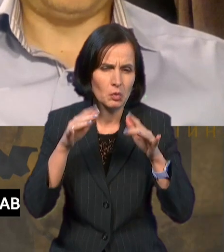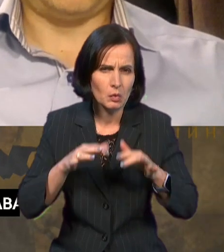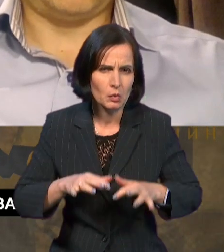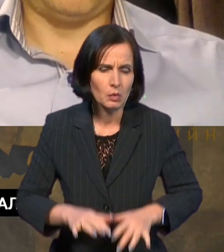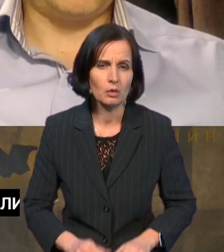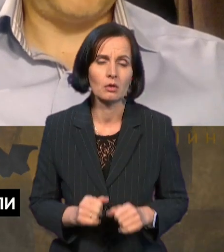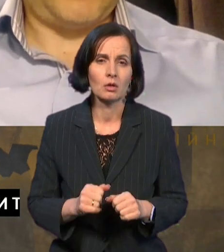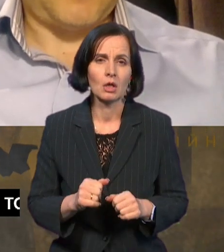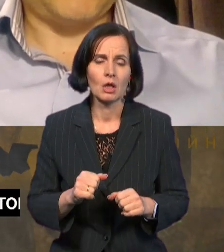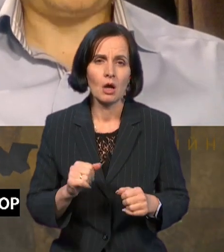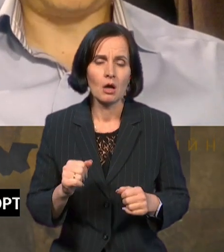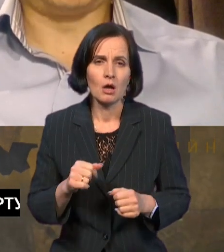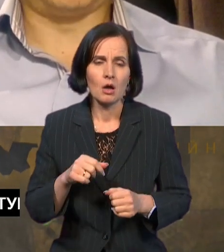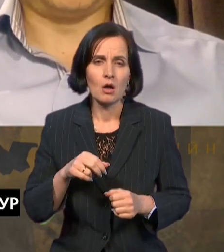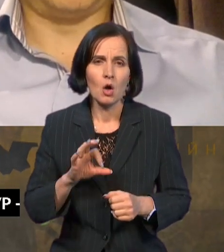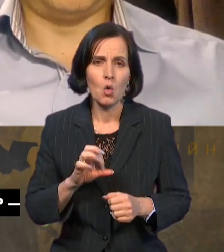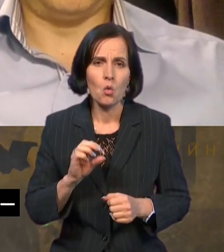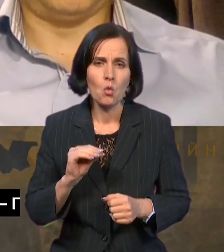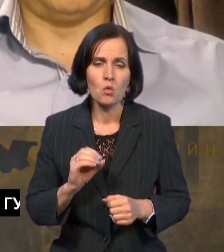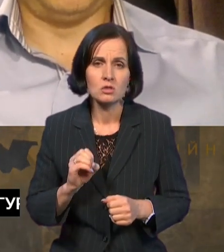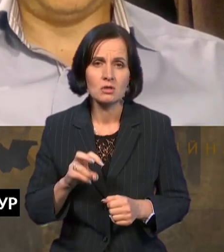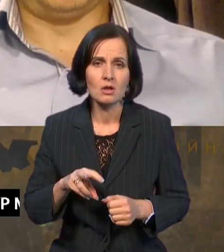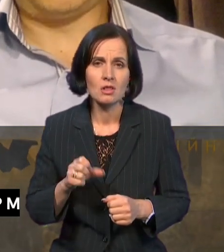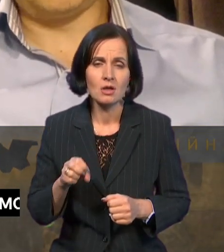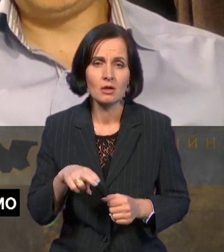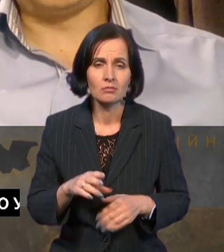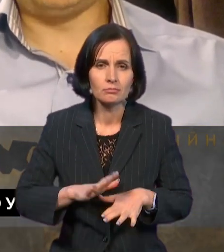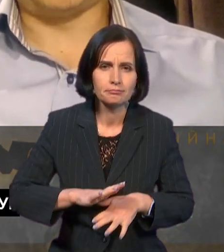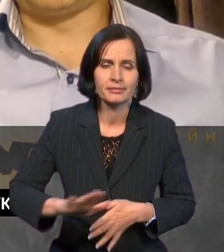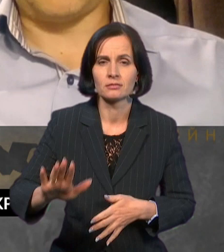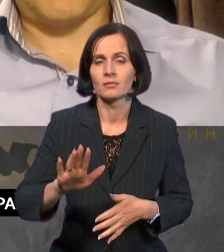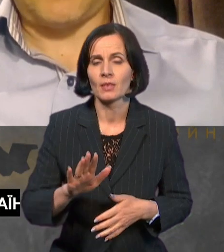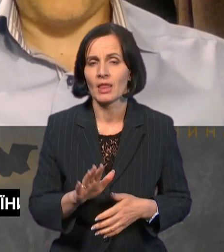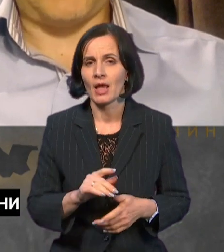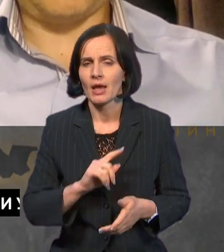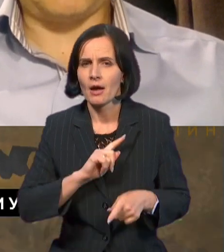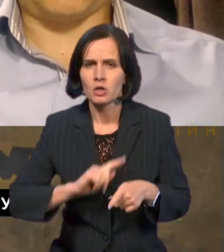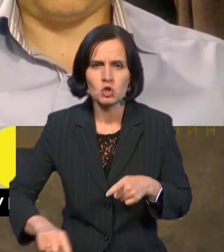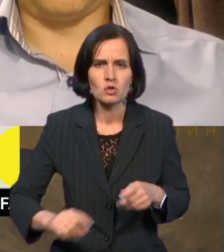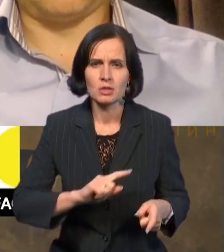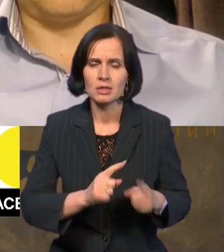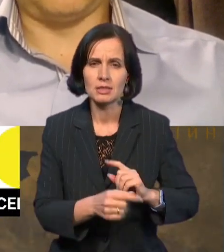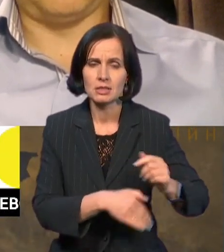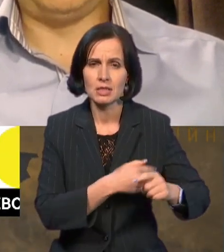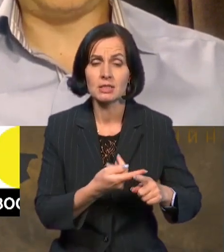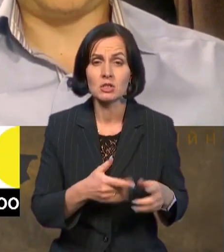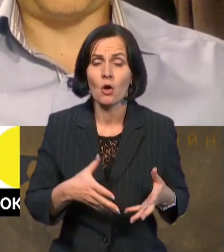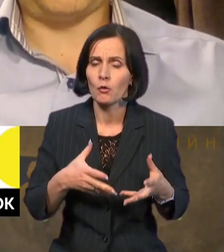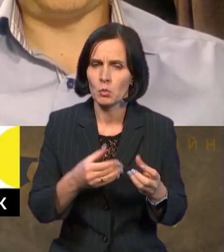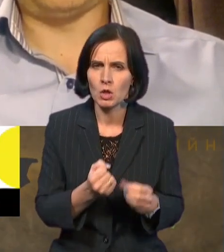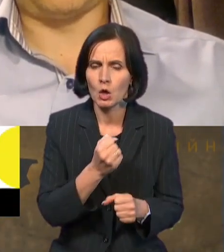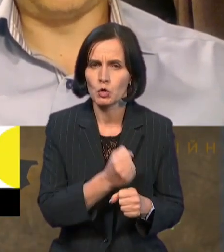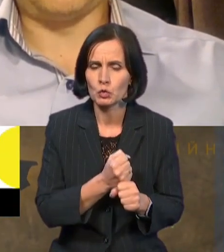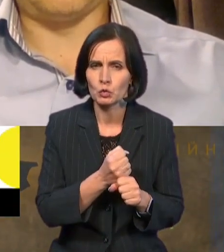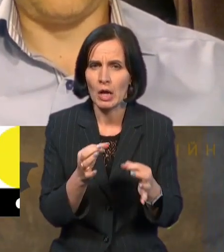там, ожеледь, так, наприклад, різка зміна температури, все це також впливає на роботу ліній